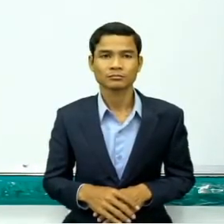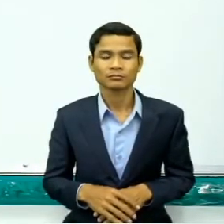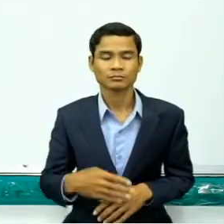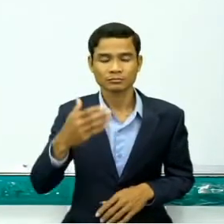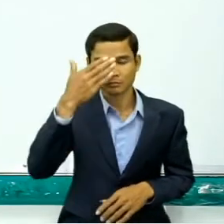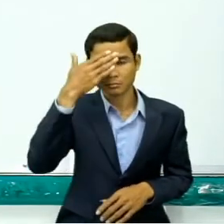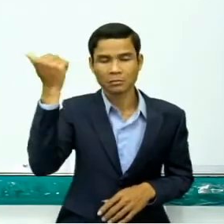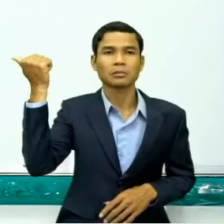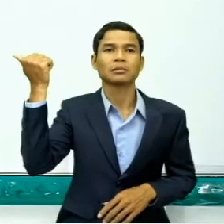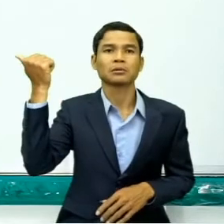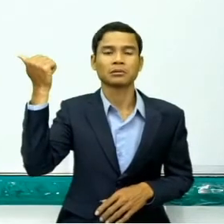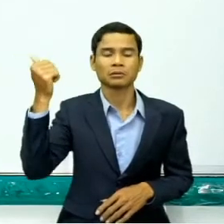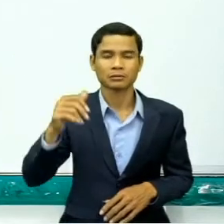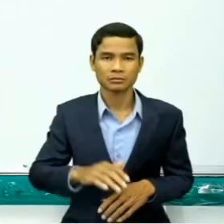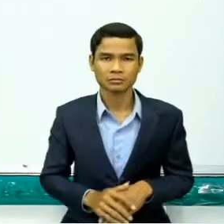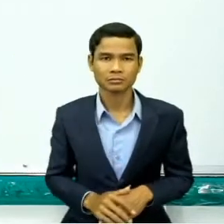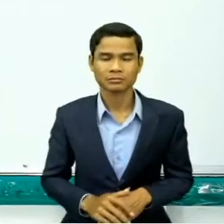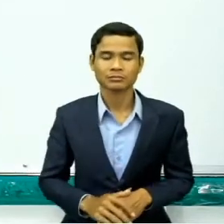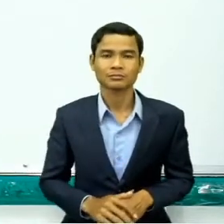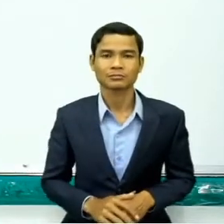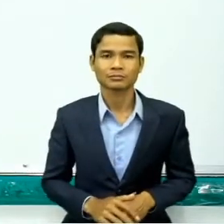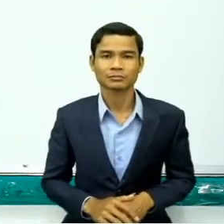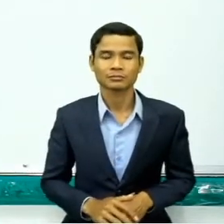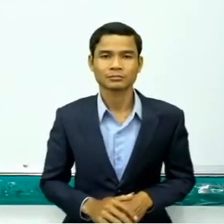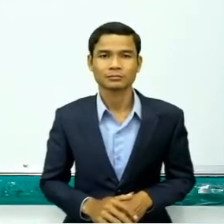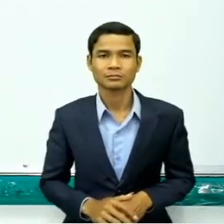Chà hỏi đến nơi con.